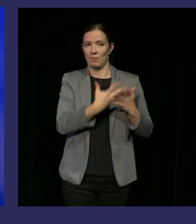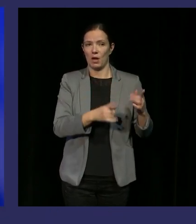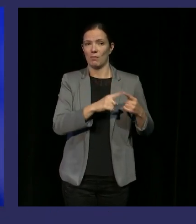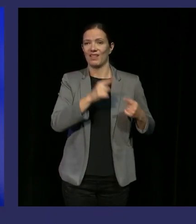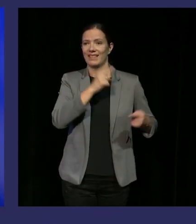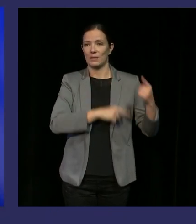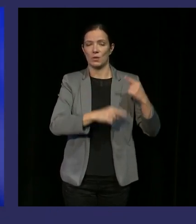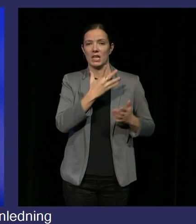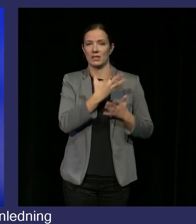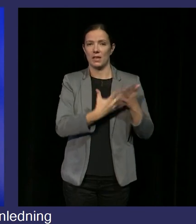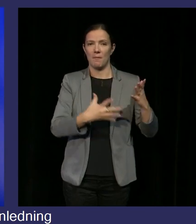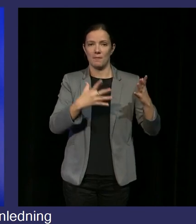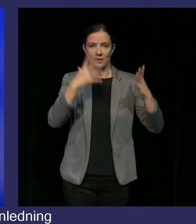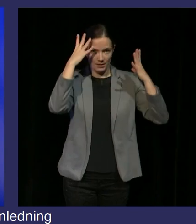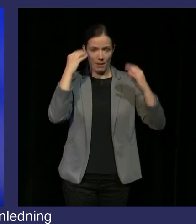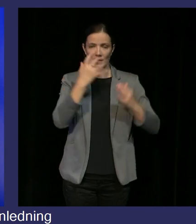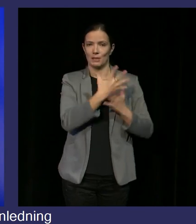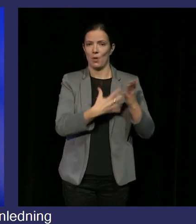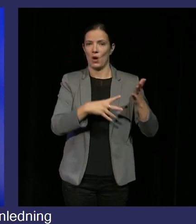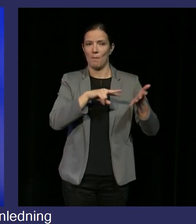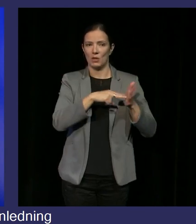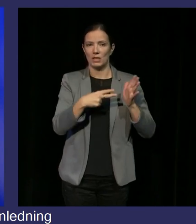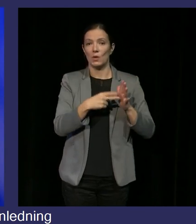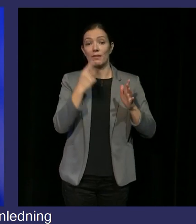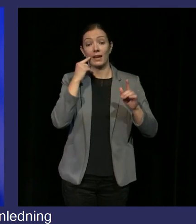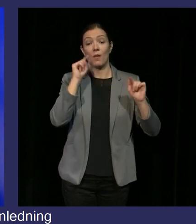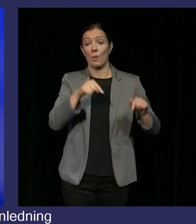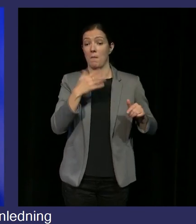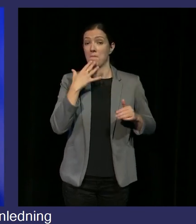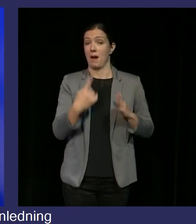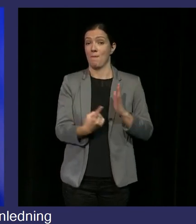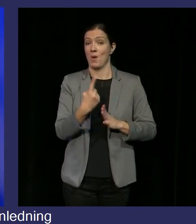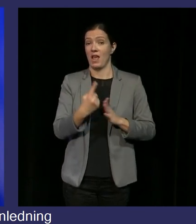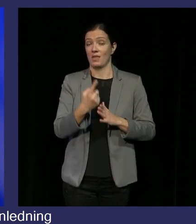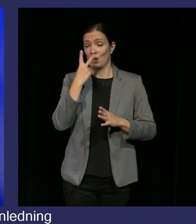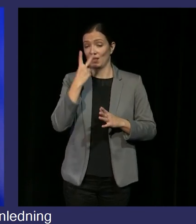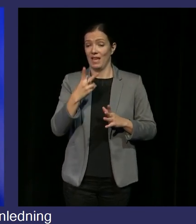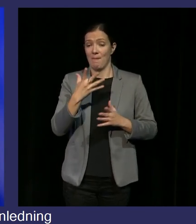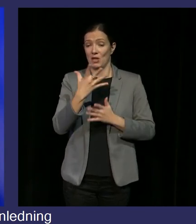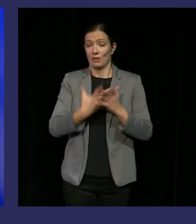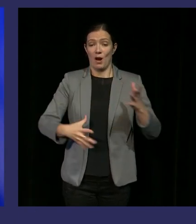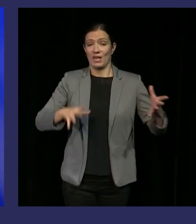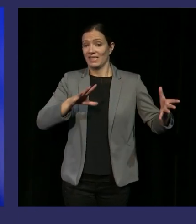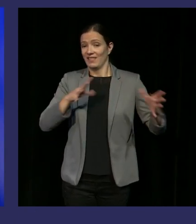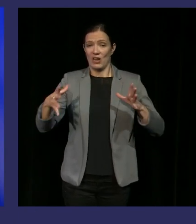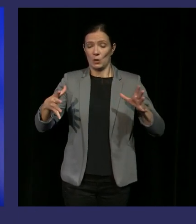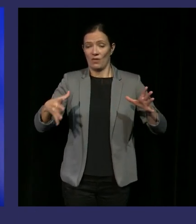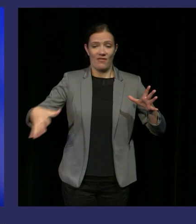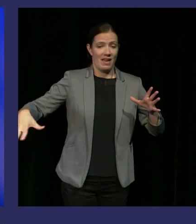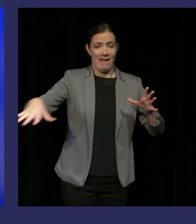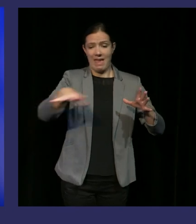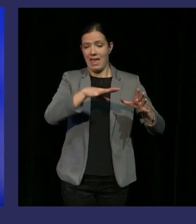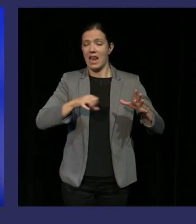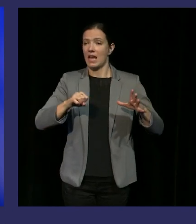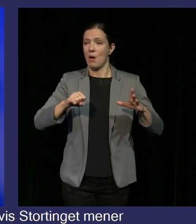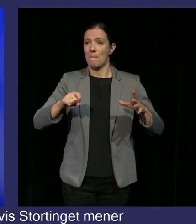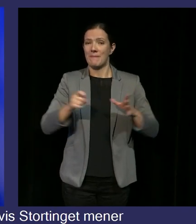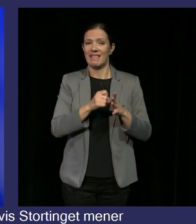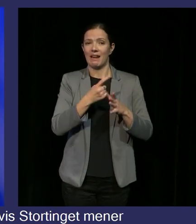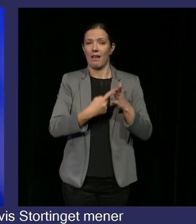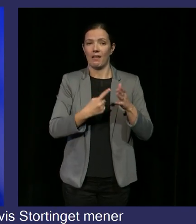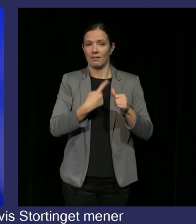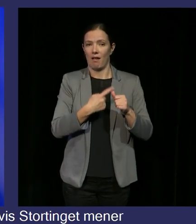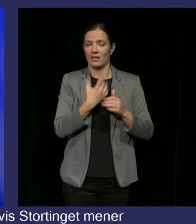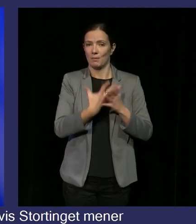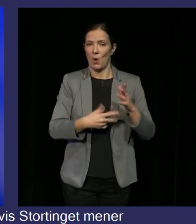samiske språksposisjon. Så jeg vil si at det en gyllene anledning til å se overordnet på språksituasjonen for mindretalsspråkbrukere I Norge, og da